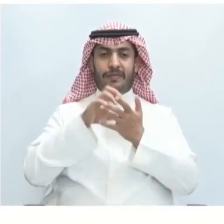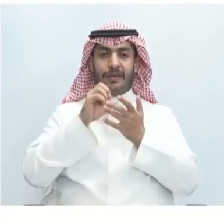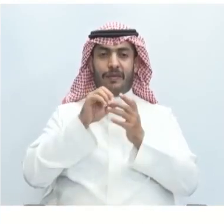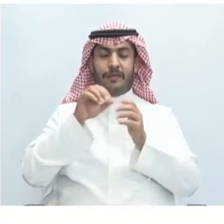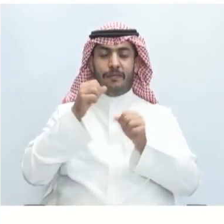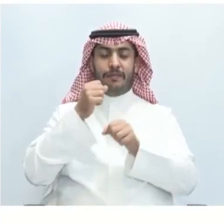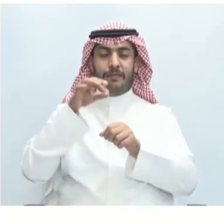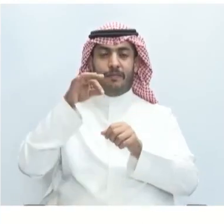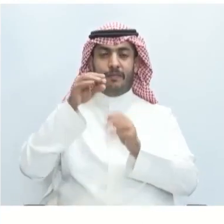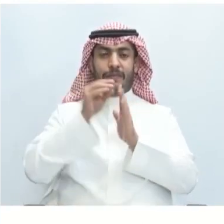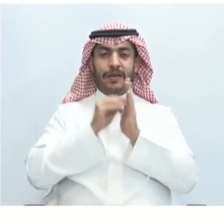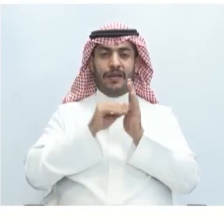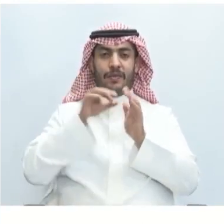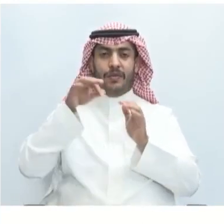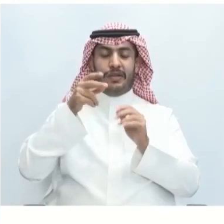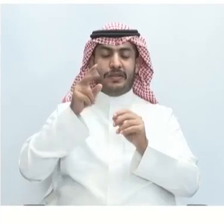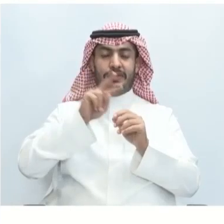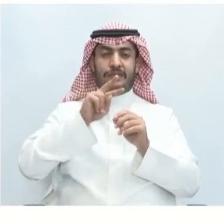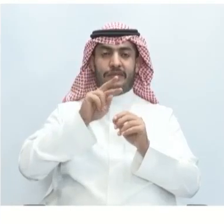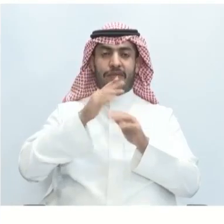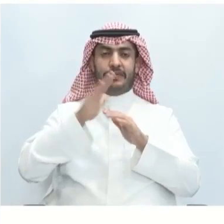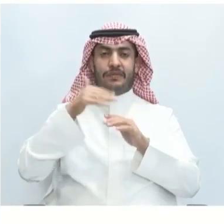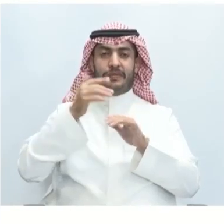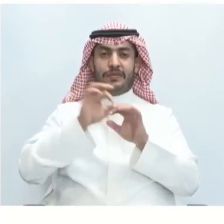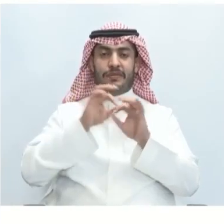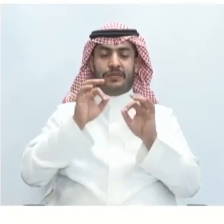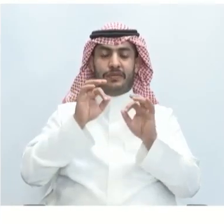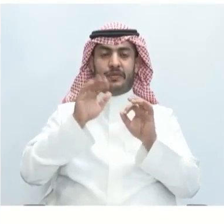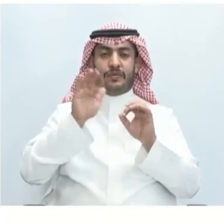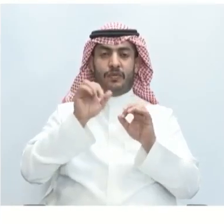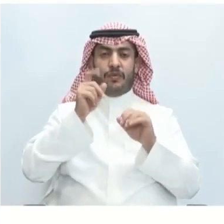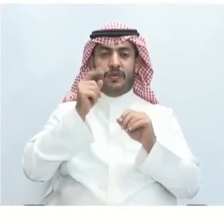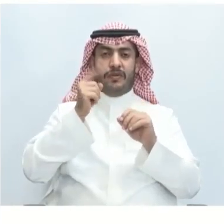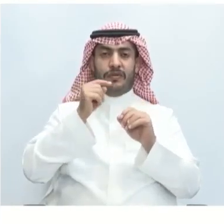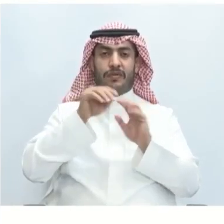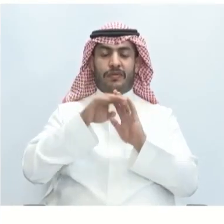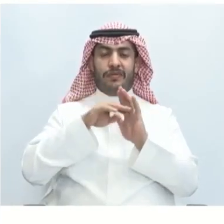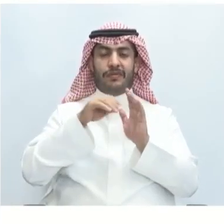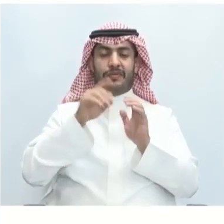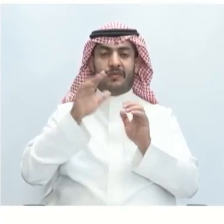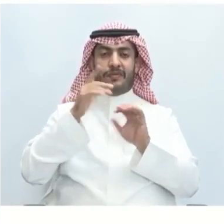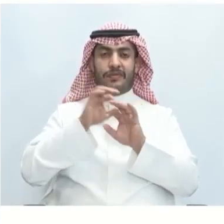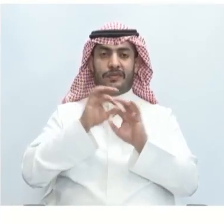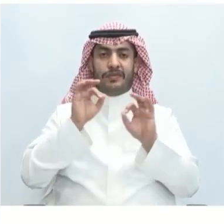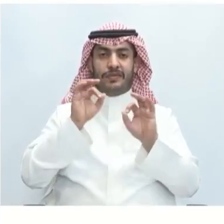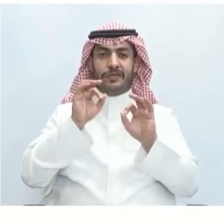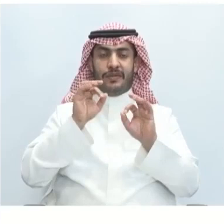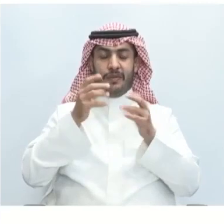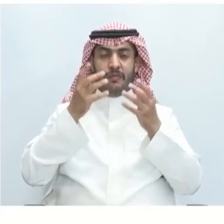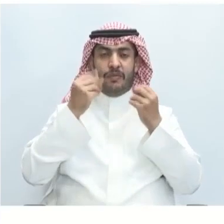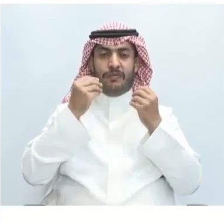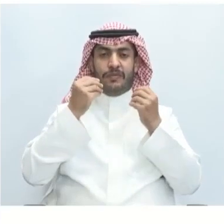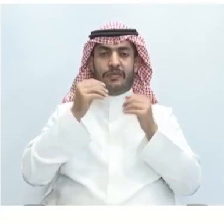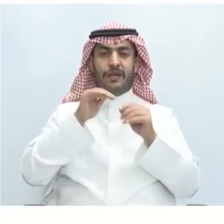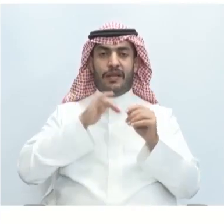ورقه عمل جديده ومن ثم تقوم بتهيئه اداه سولفر كما تعلمنا سابقا نهيئ من خلال وضع المعلومات